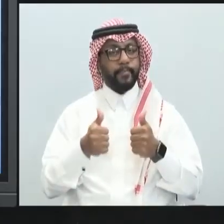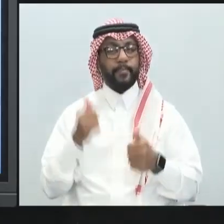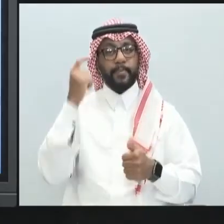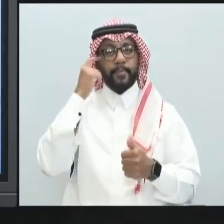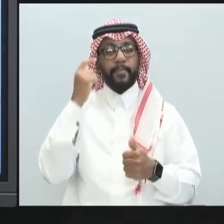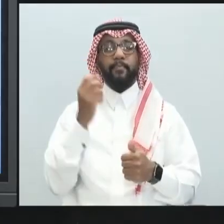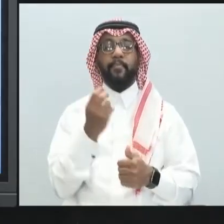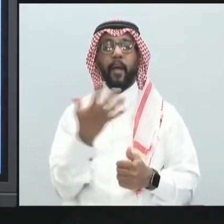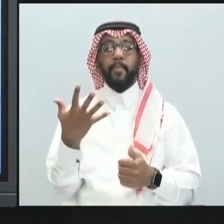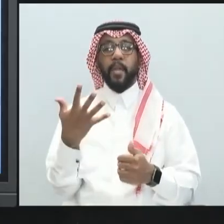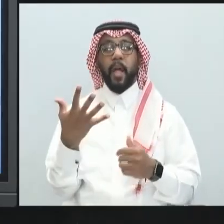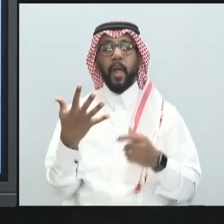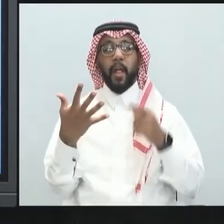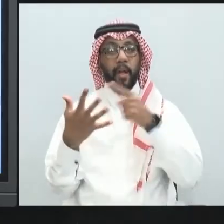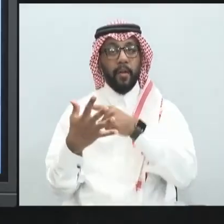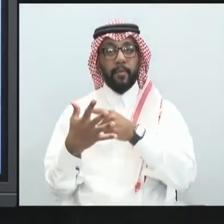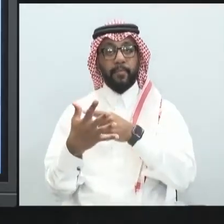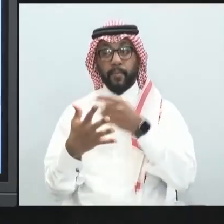الخطوات الخامسه